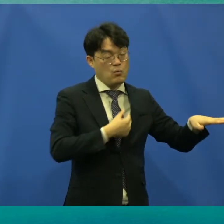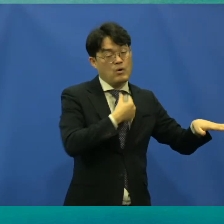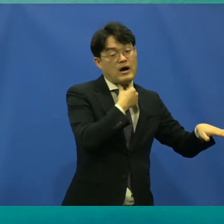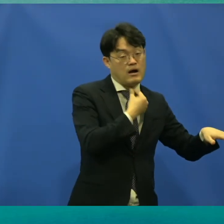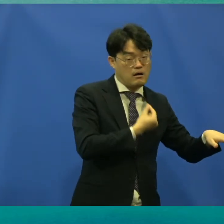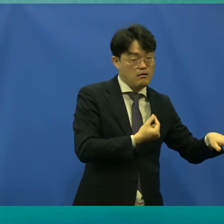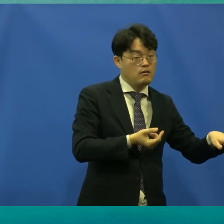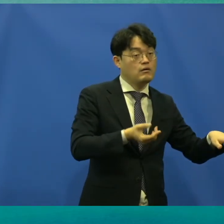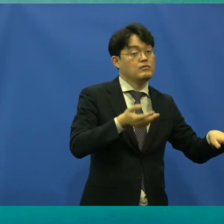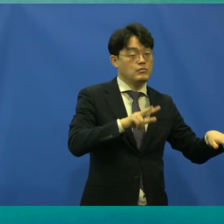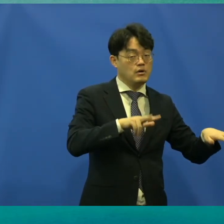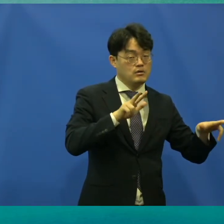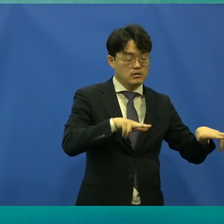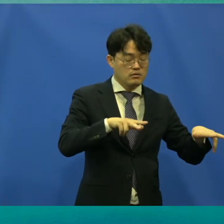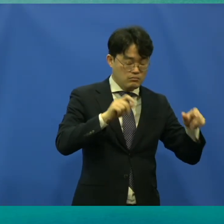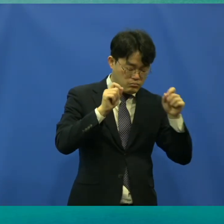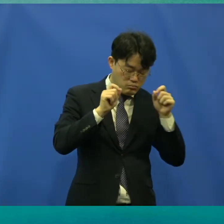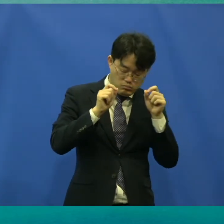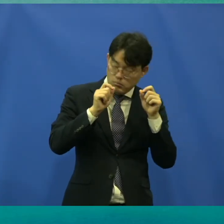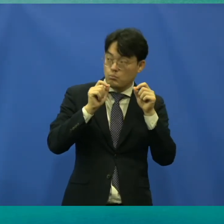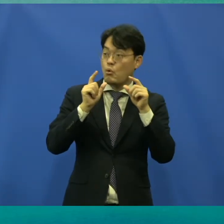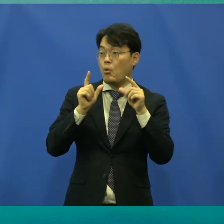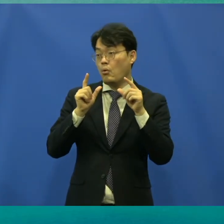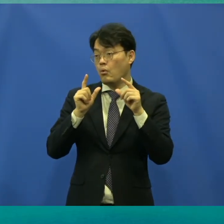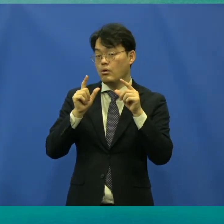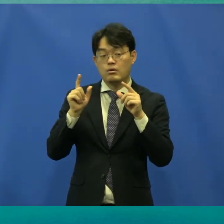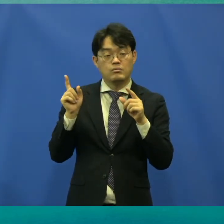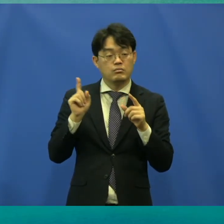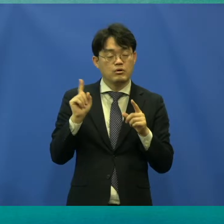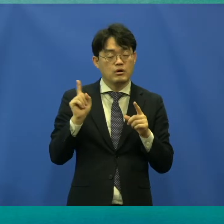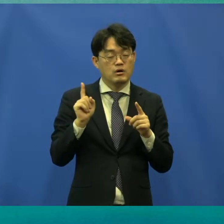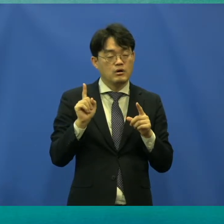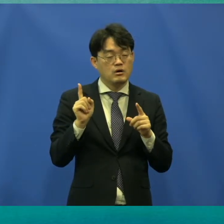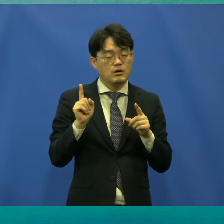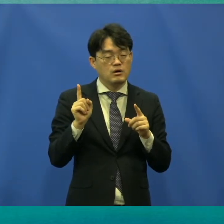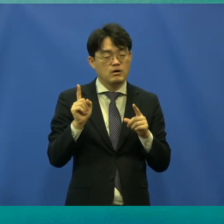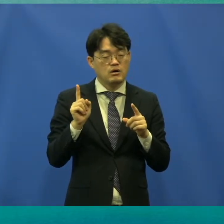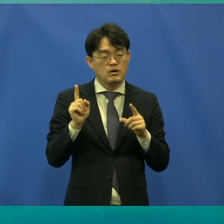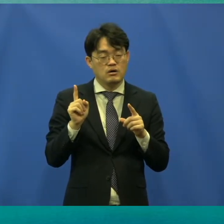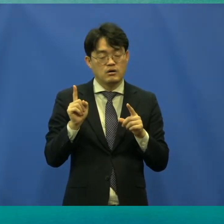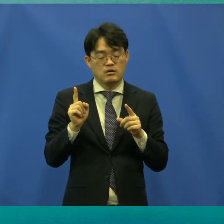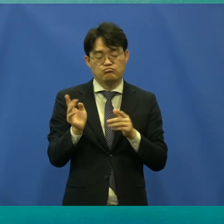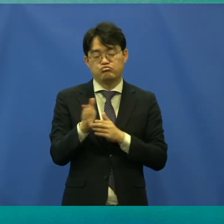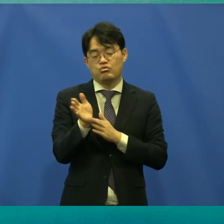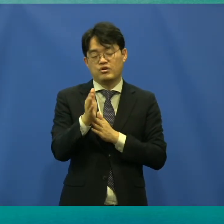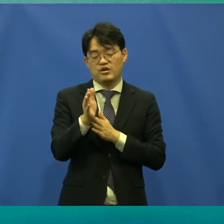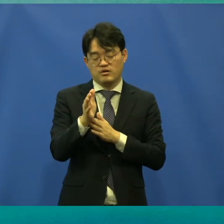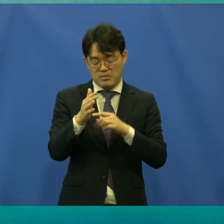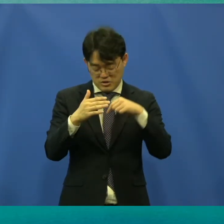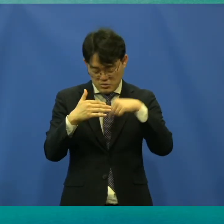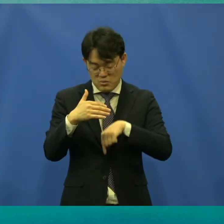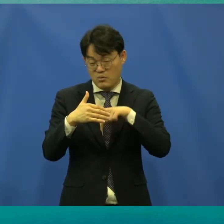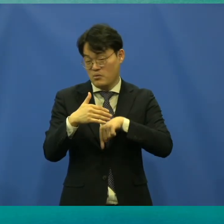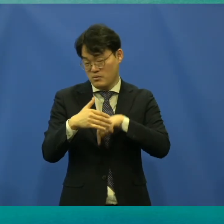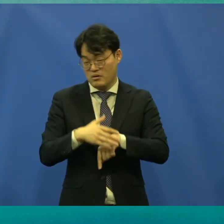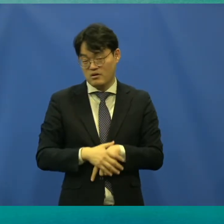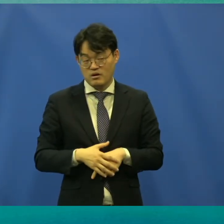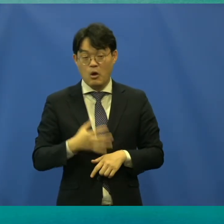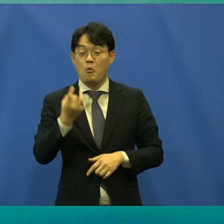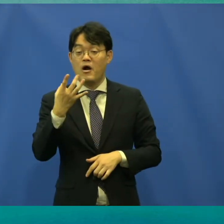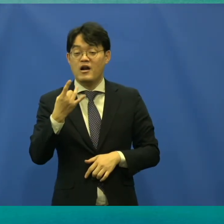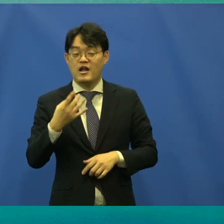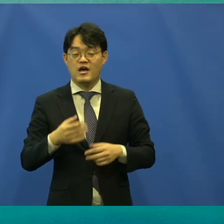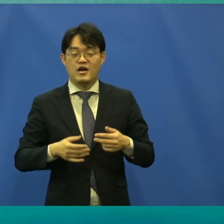그가 꿈꾸고 있던 곳은 에메랄드빛 바다와 해변이었습니다. 그가 동경하고 기대하던